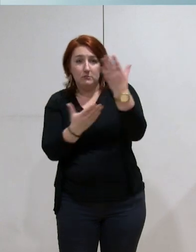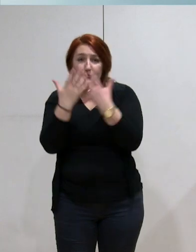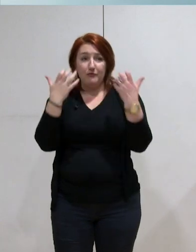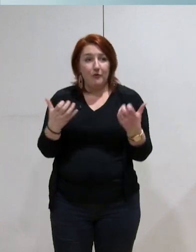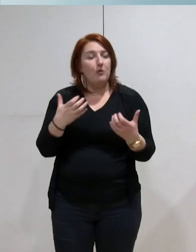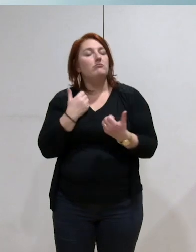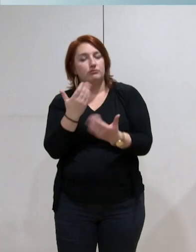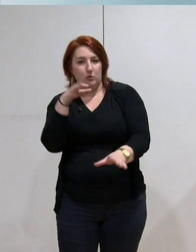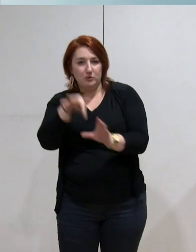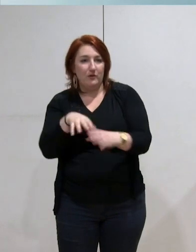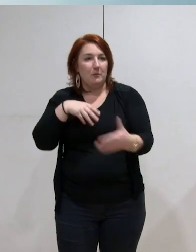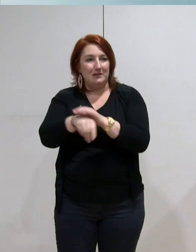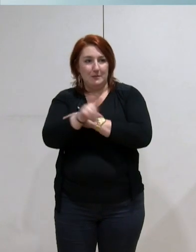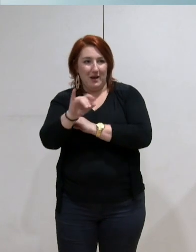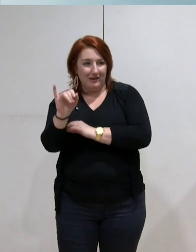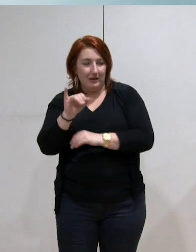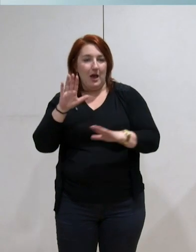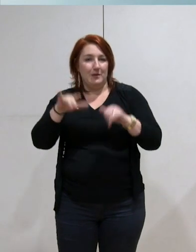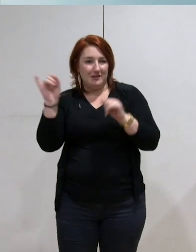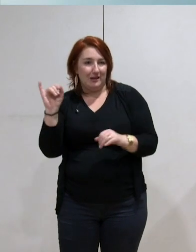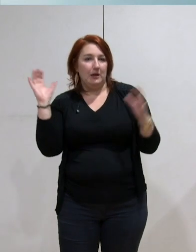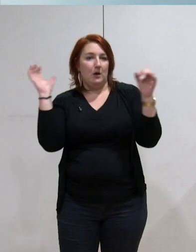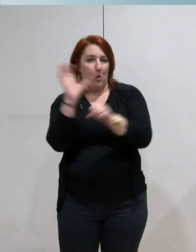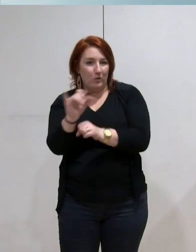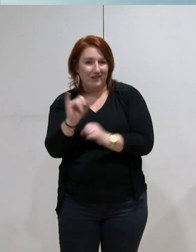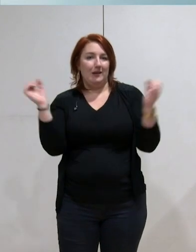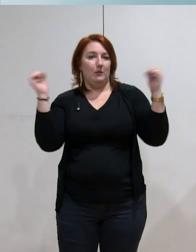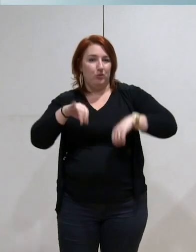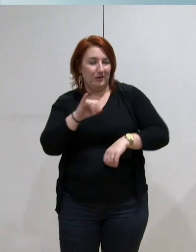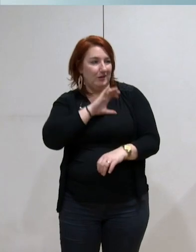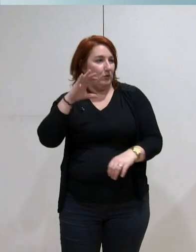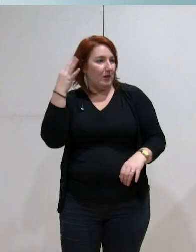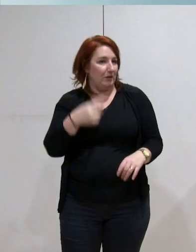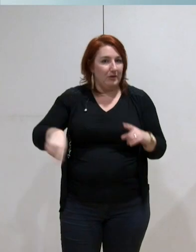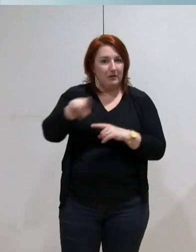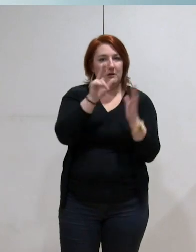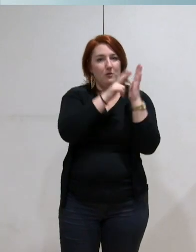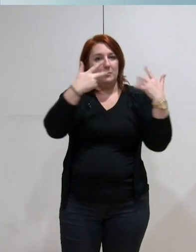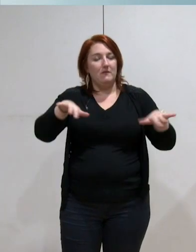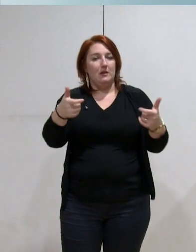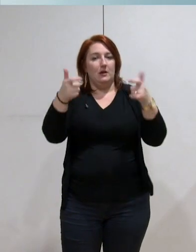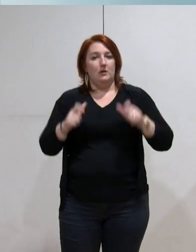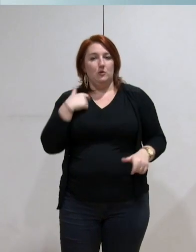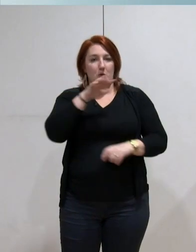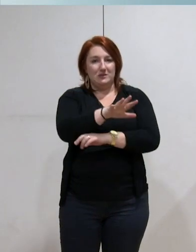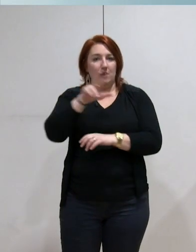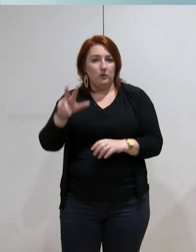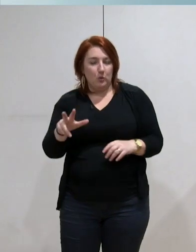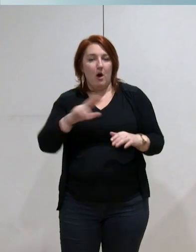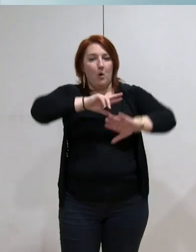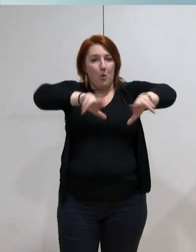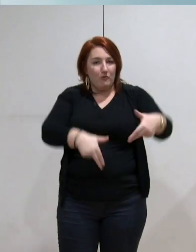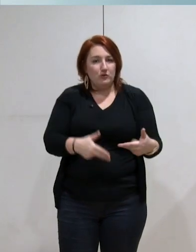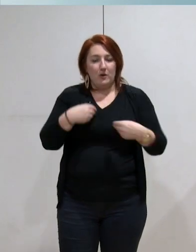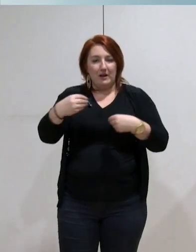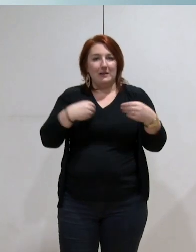s'abstient qui vote contre qui vote pour unanimité délibération adoptée la 53 signature d'une convention avec